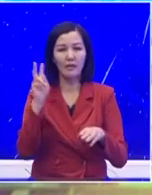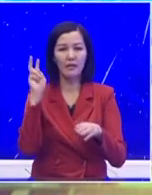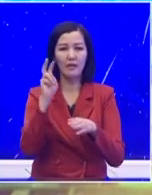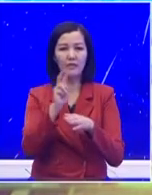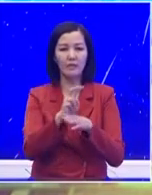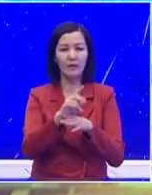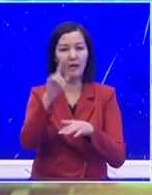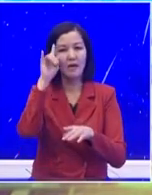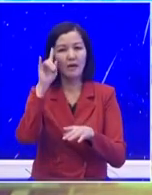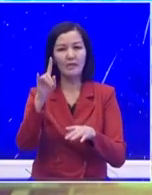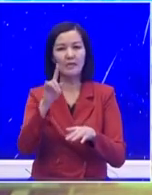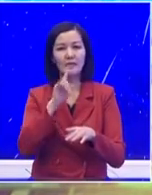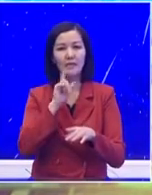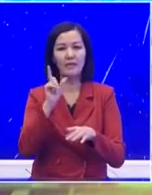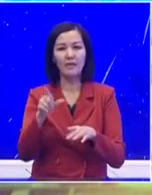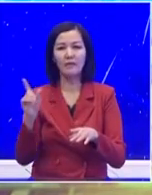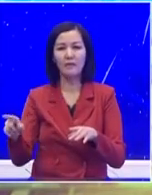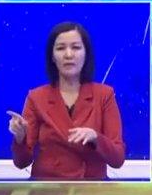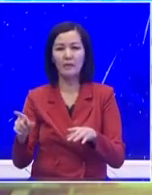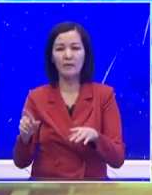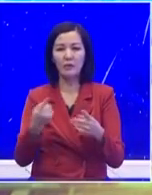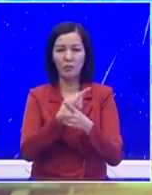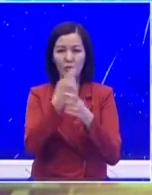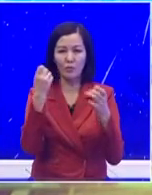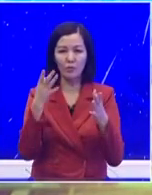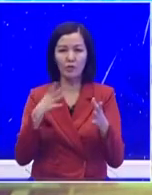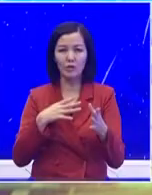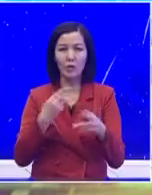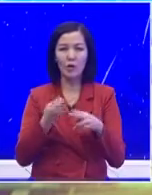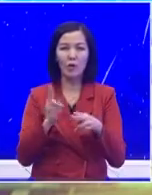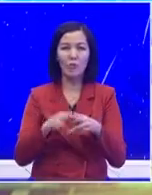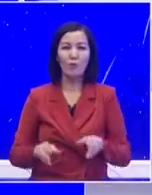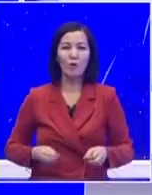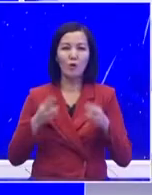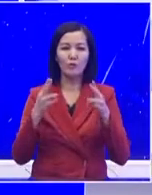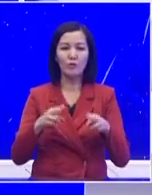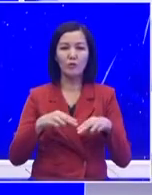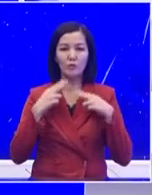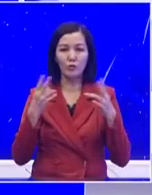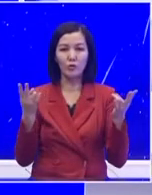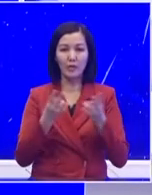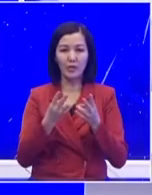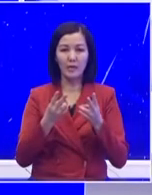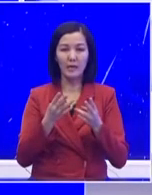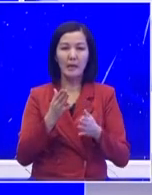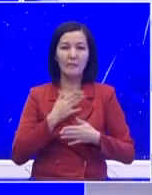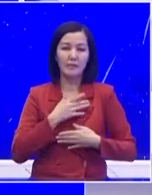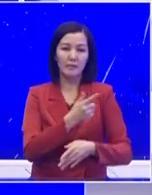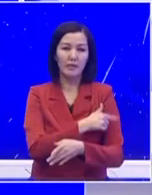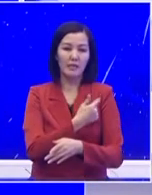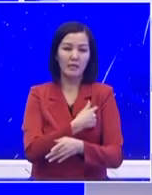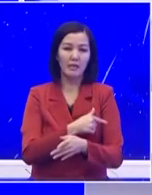Біртанов Қытайдан келіп жатқан қазақстандықтарға осындай үндеу жолдады. Бұл өз қауіпсіздіктеріңіз үшін